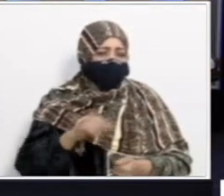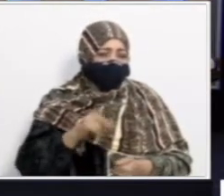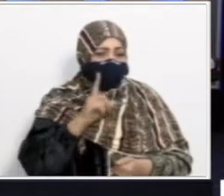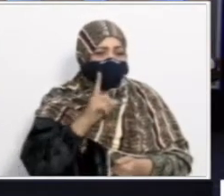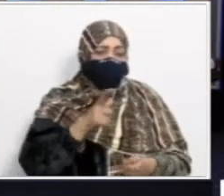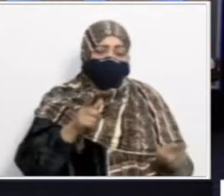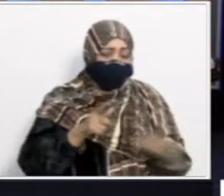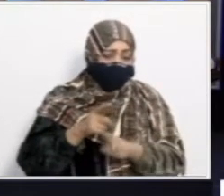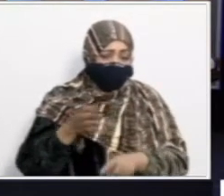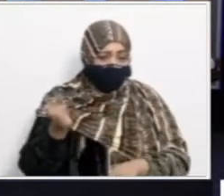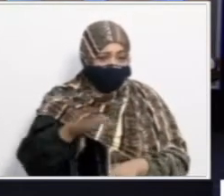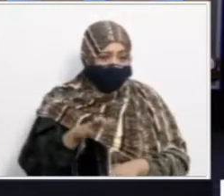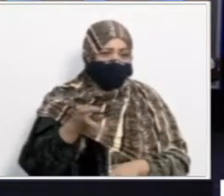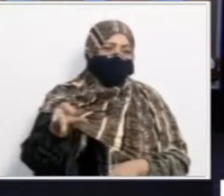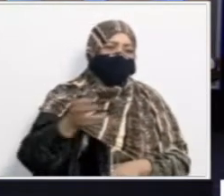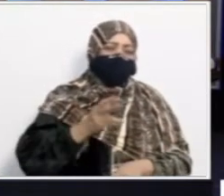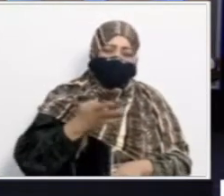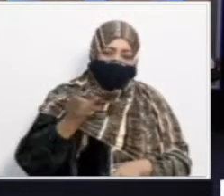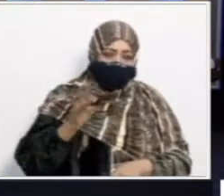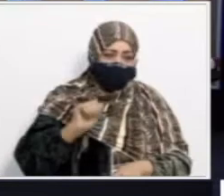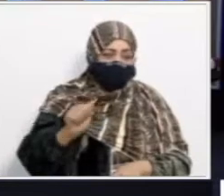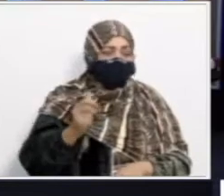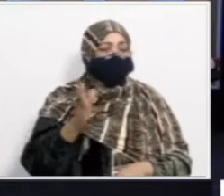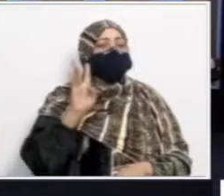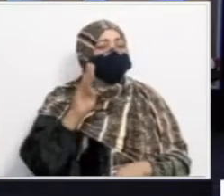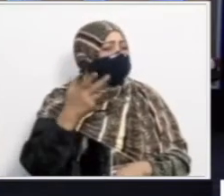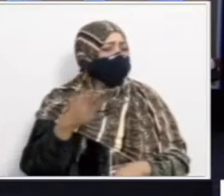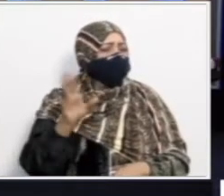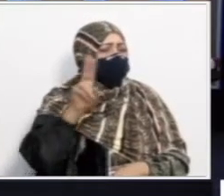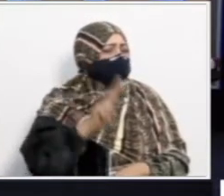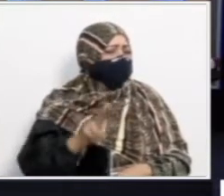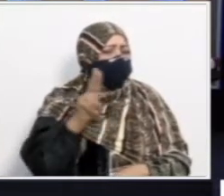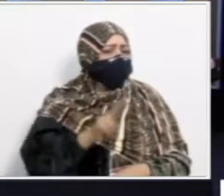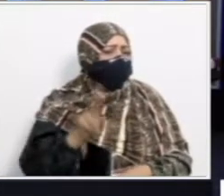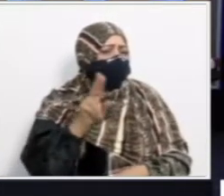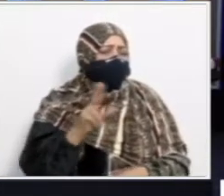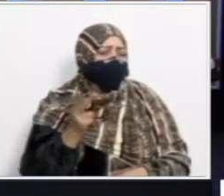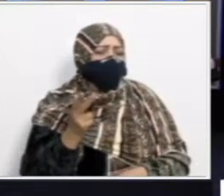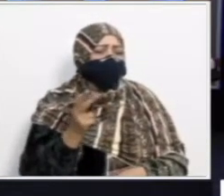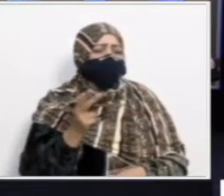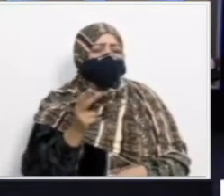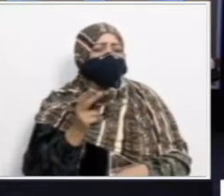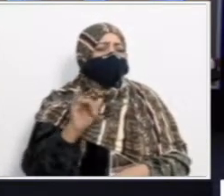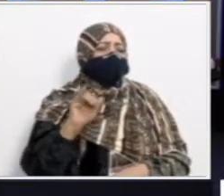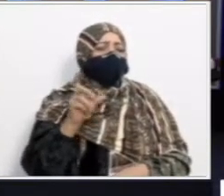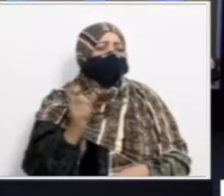سؤال، من يرث هذا الولد؟ الولد هو لما مات عند